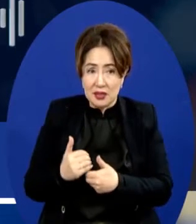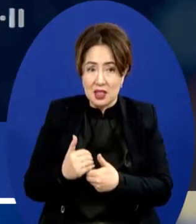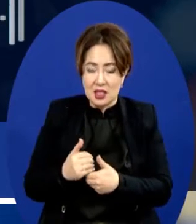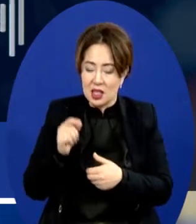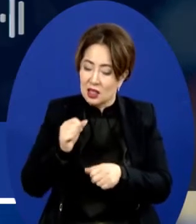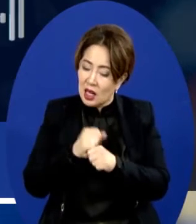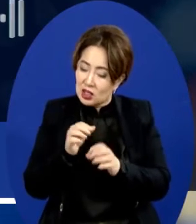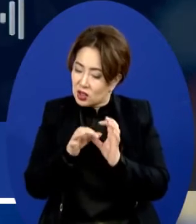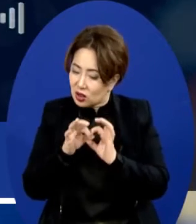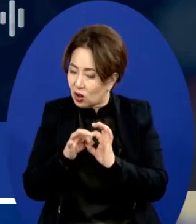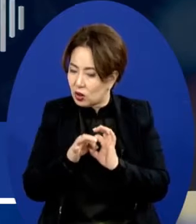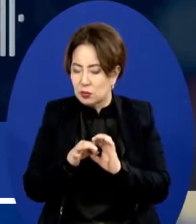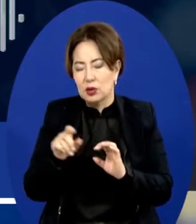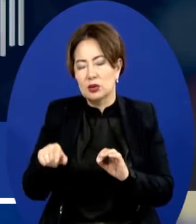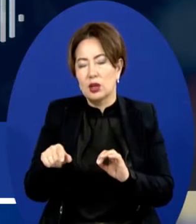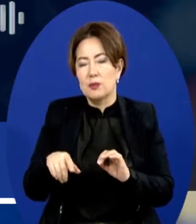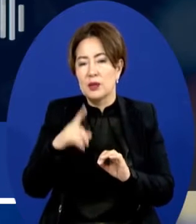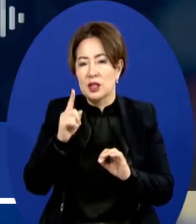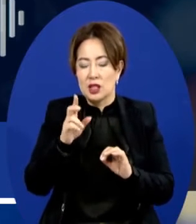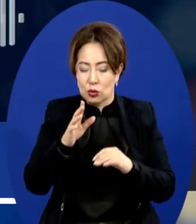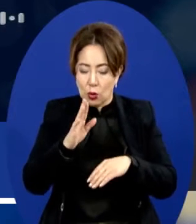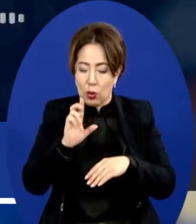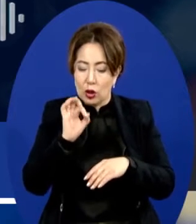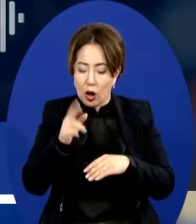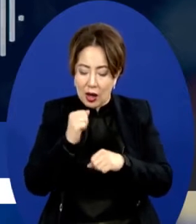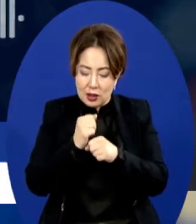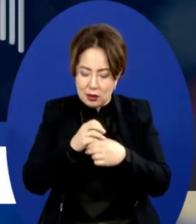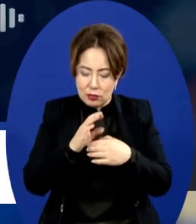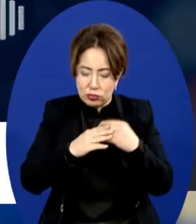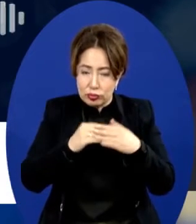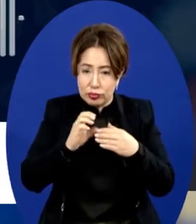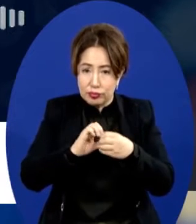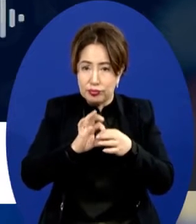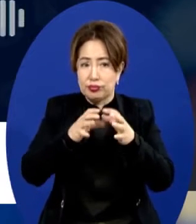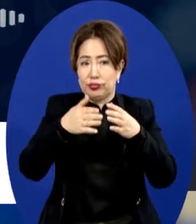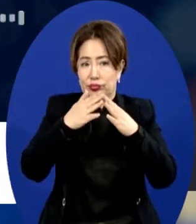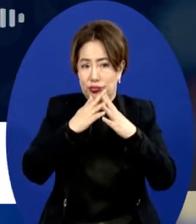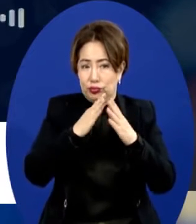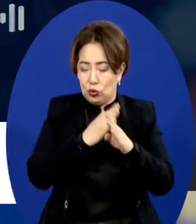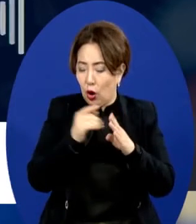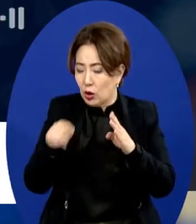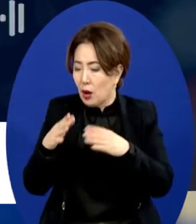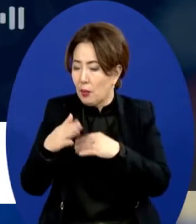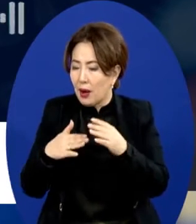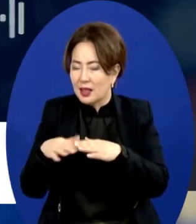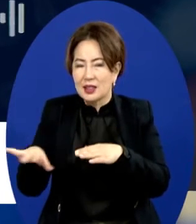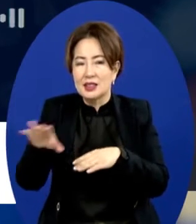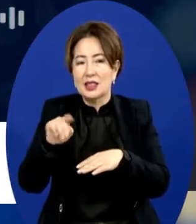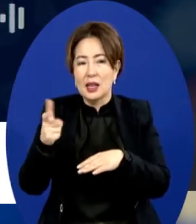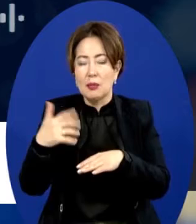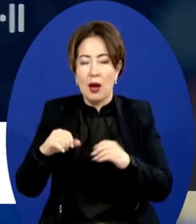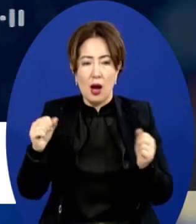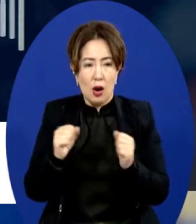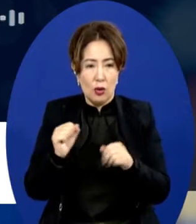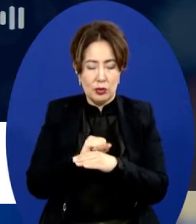Энэ ажлынхаа үрээнд арай техникийн 1-р болохтын ажлыг хийж дуусгаад байна. Одоогийн байдлаар бол барилгын салбар дээр үйлчлийн